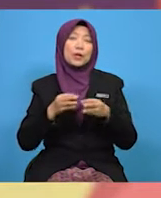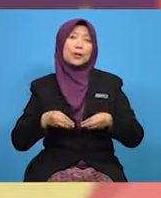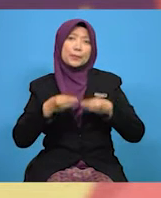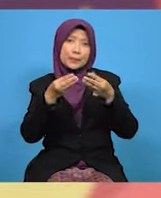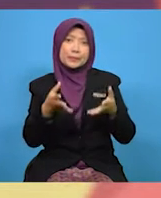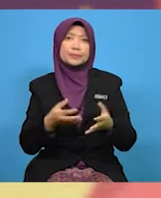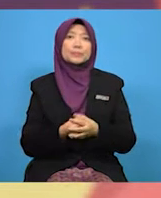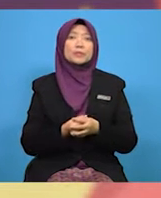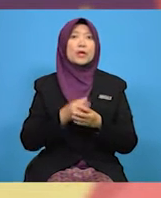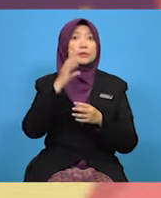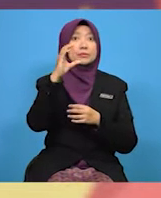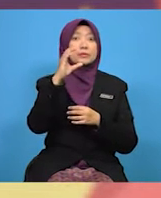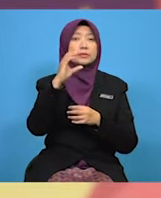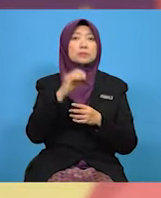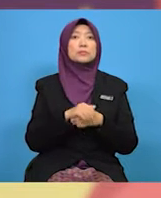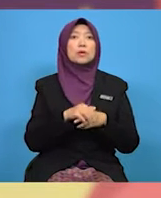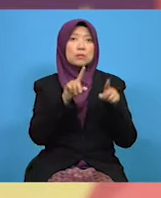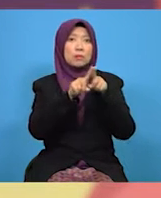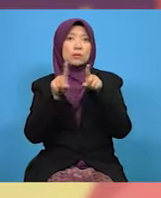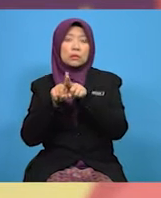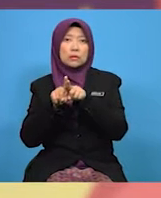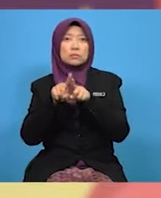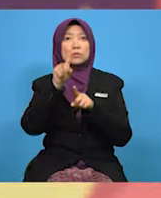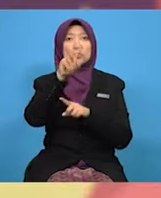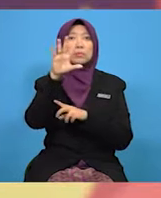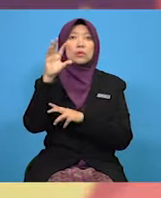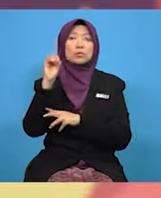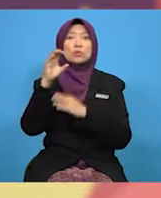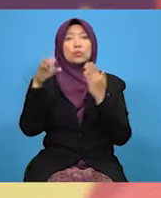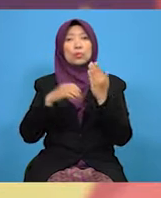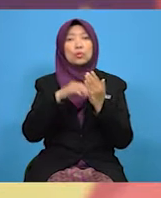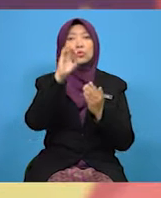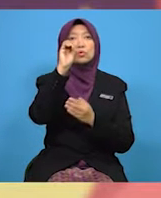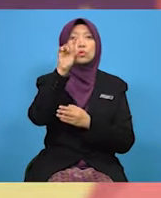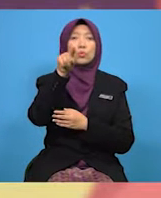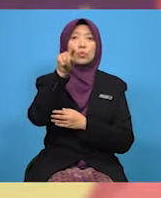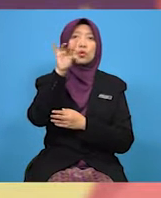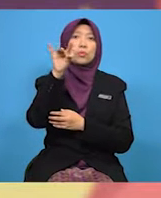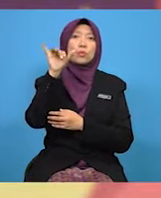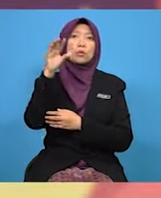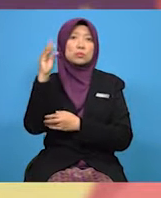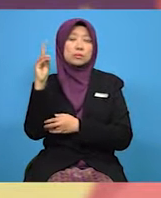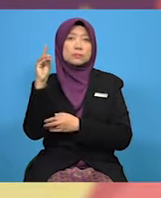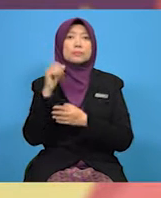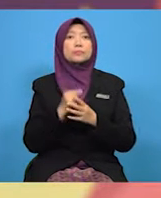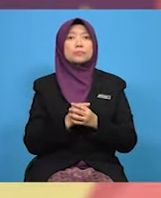diberi C = 150 campur kosong delapan wedding